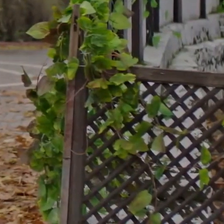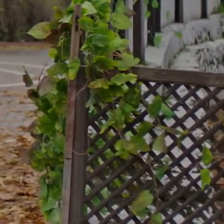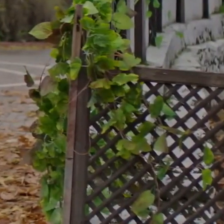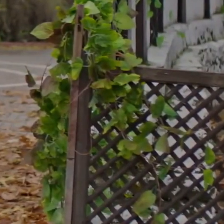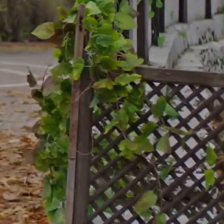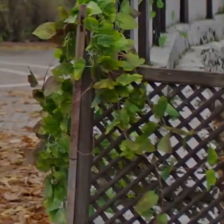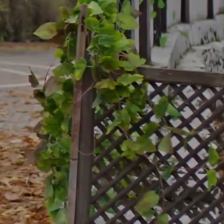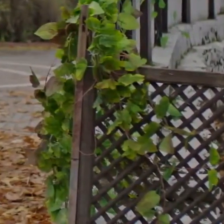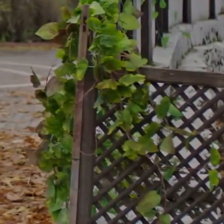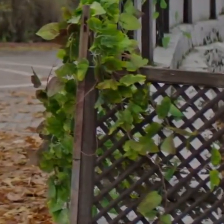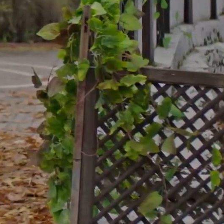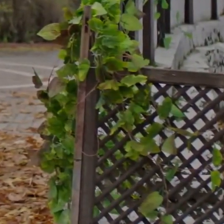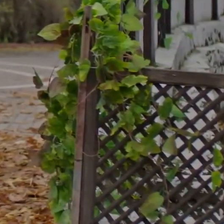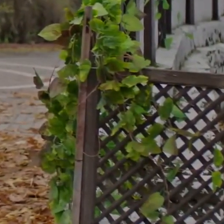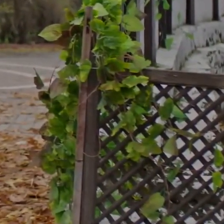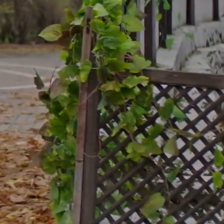çevirdi.